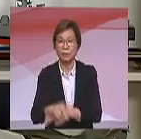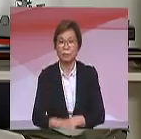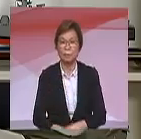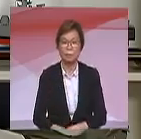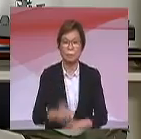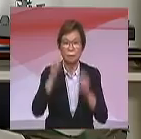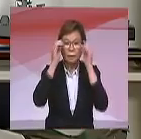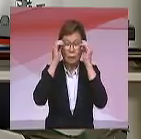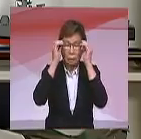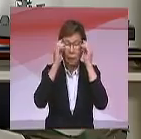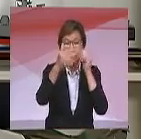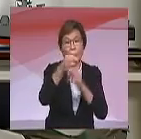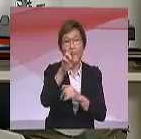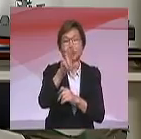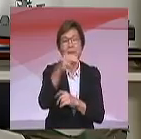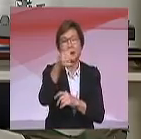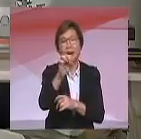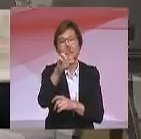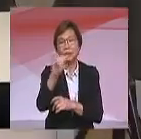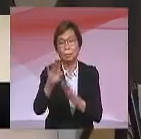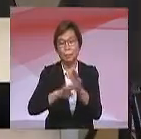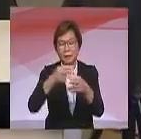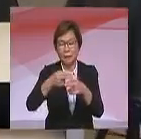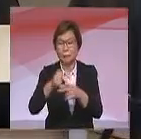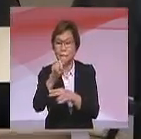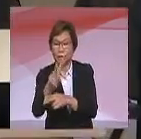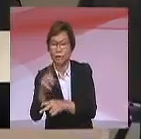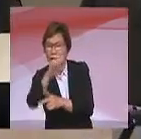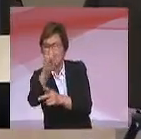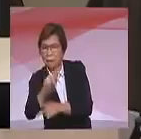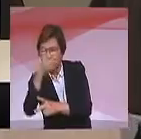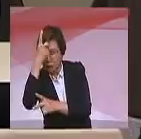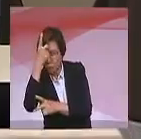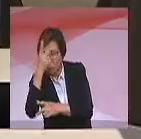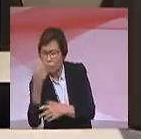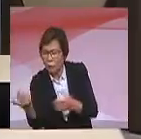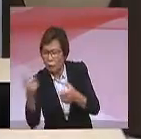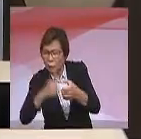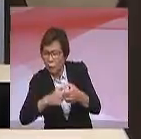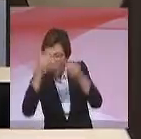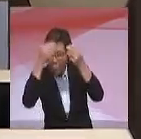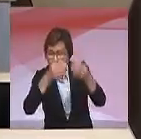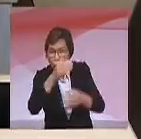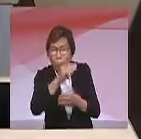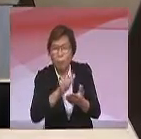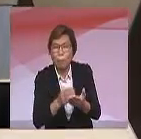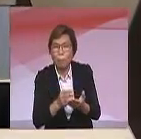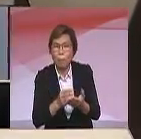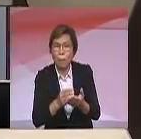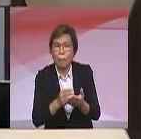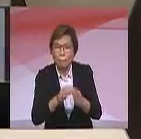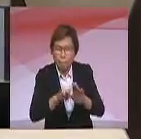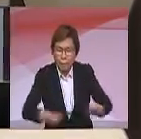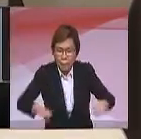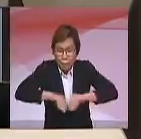Assalamualaikum Datuk Seri, Azri daripada Bernama TV. Saya ingin tanya kepada Datuk Seri mengenai satu mesej ataupun berita yang tular di